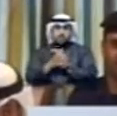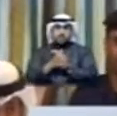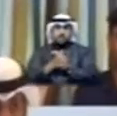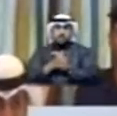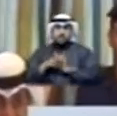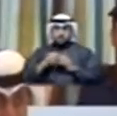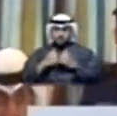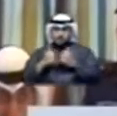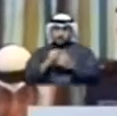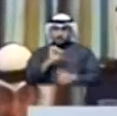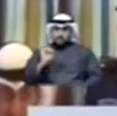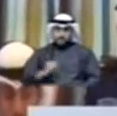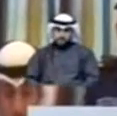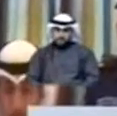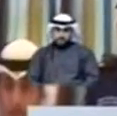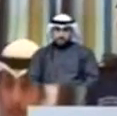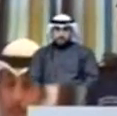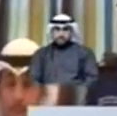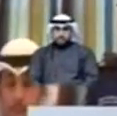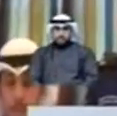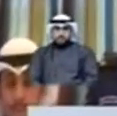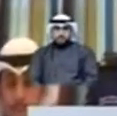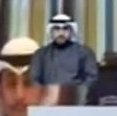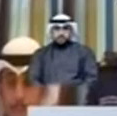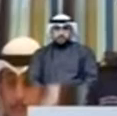وعلى آله وصحبه ومن والاه.